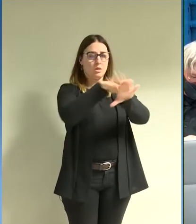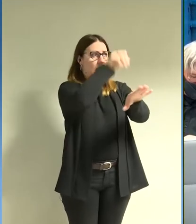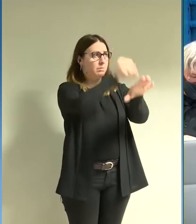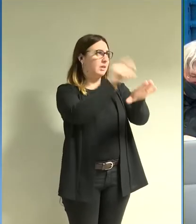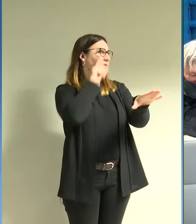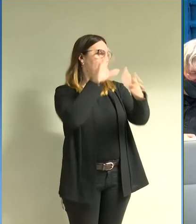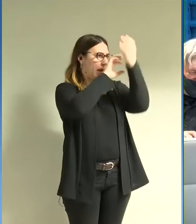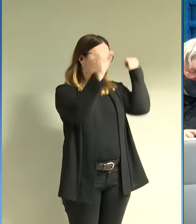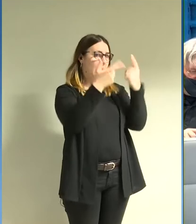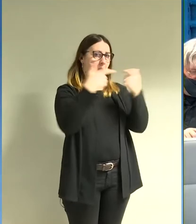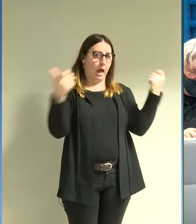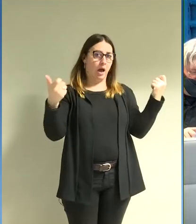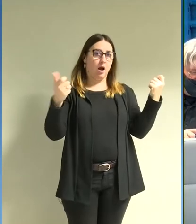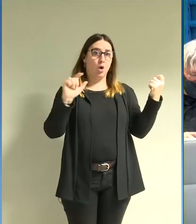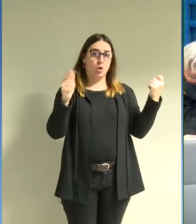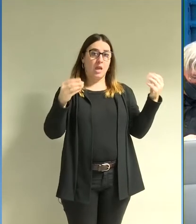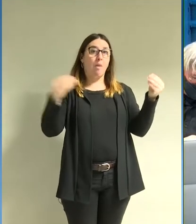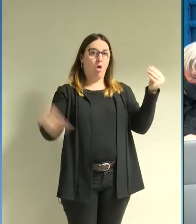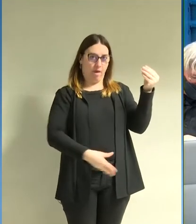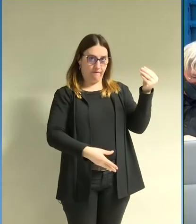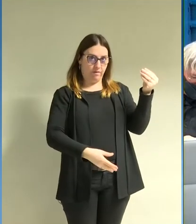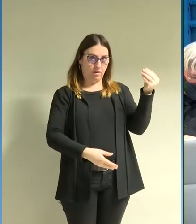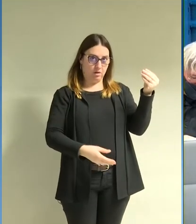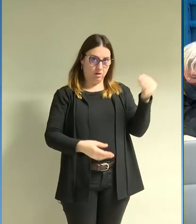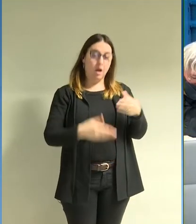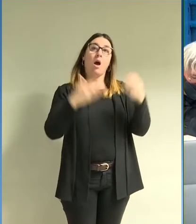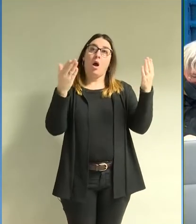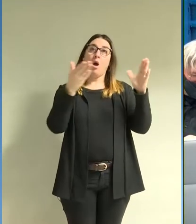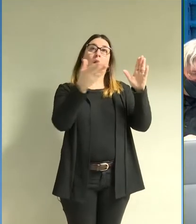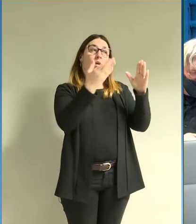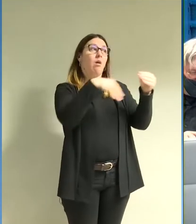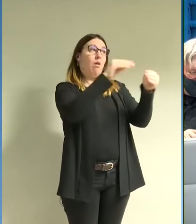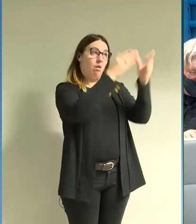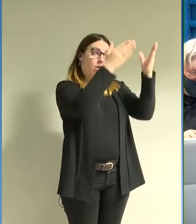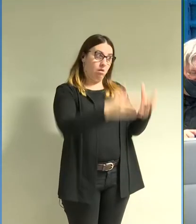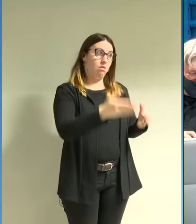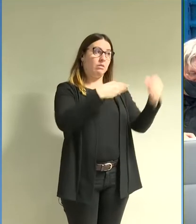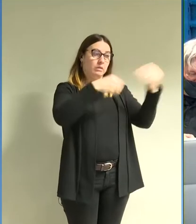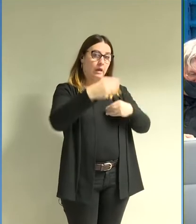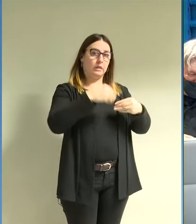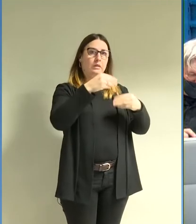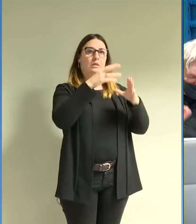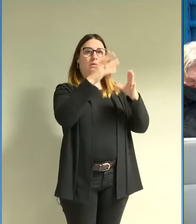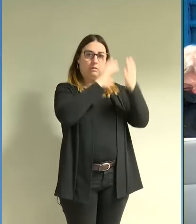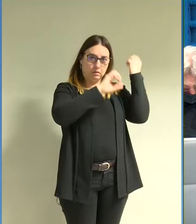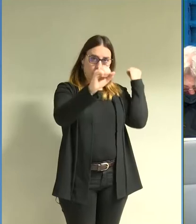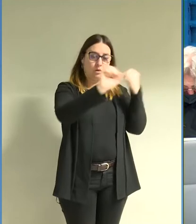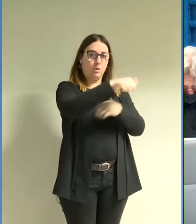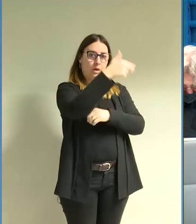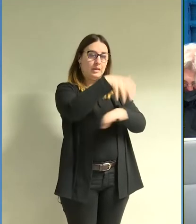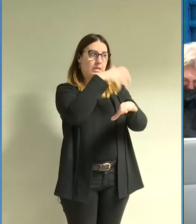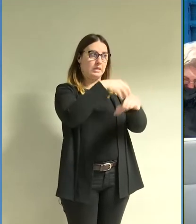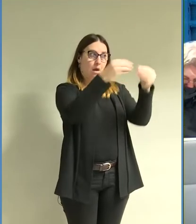sera donc d'enlever cette deuxième partie qui est ainsi qu à l'inspectrice d'académie directrice académique des services de l'éducation nationale de